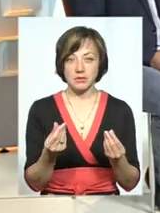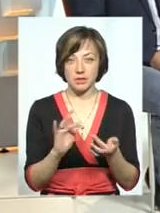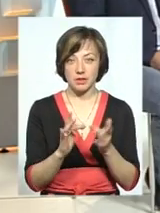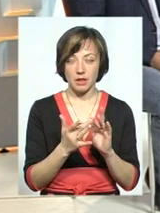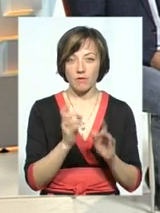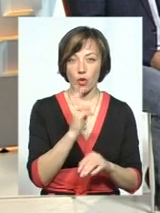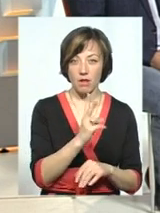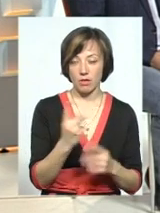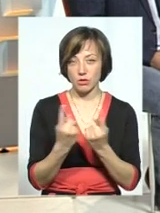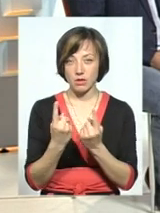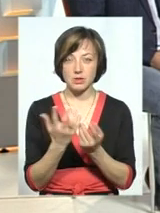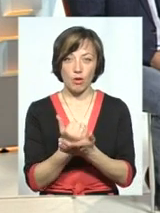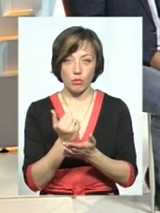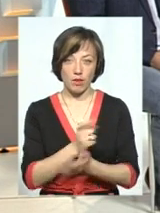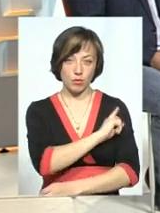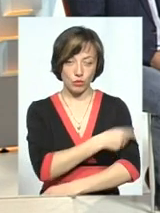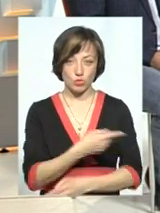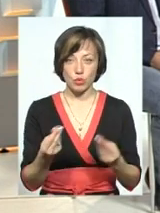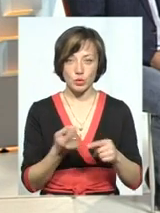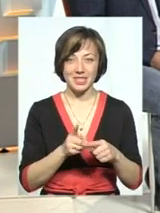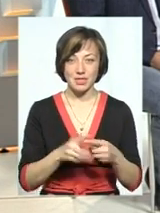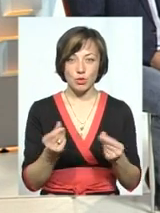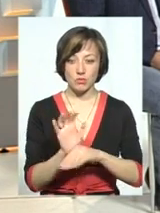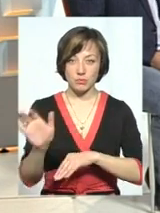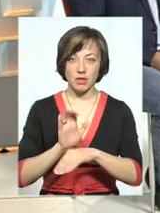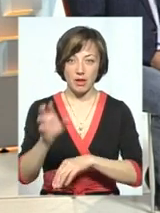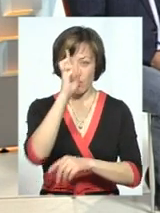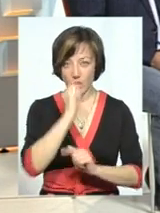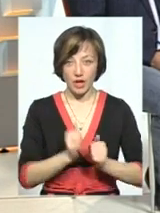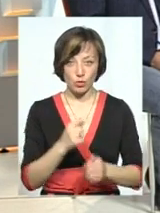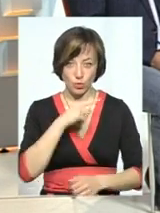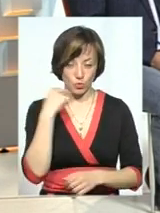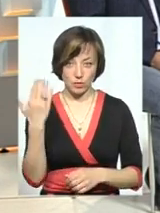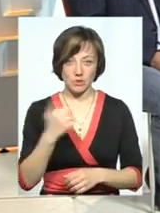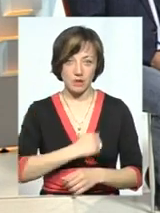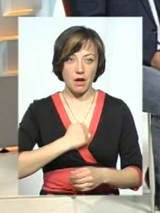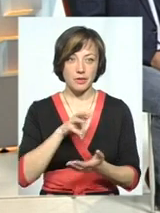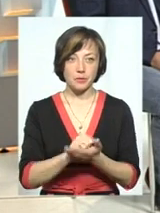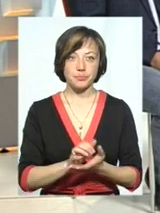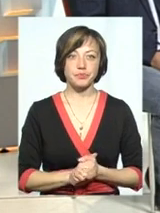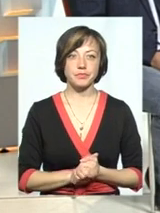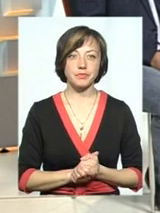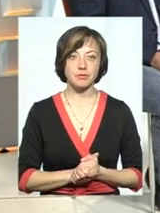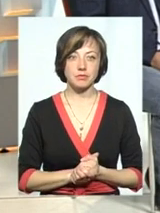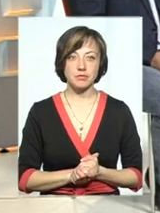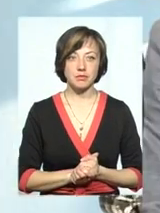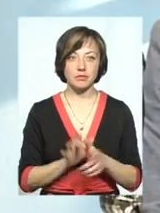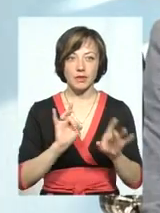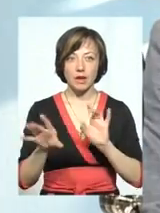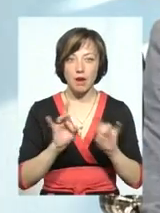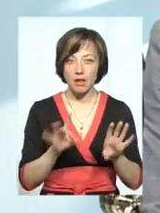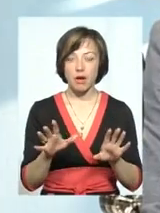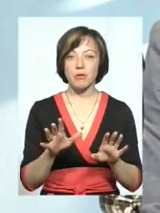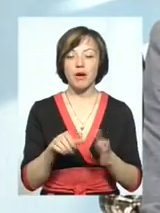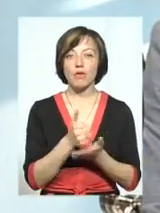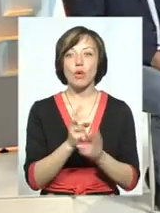І вони заробляють гроші, і заробляють досить потужні гроші. І ці гроші йдуть в країну агресора. А на чому ви рахуєте, заробляє гроші соціальна мережа? Ну, на рекламі в основному. На рекламі.